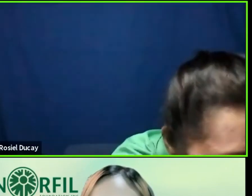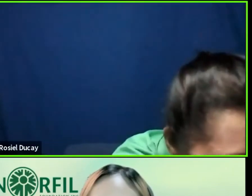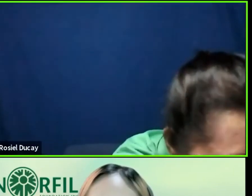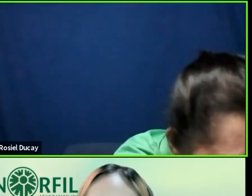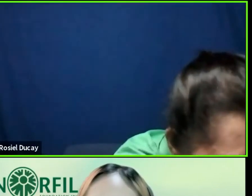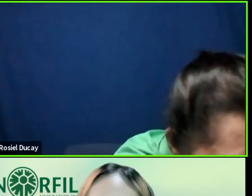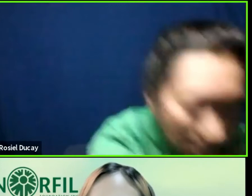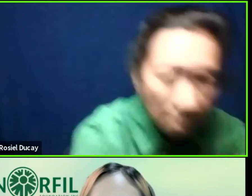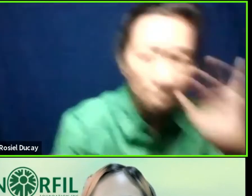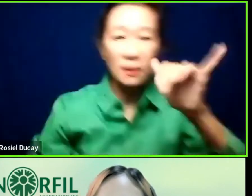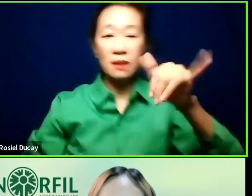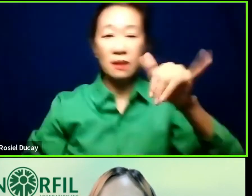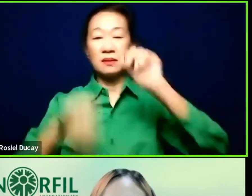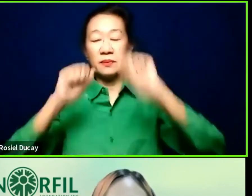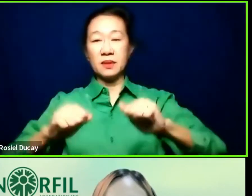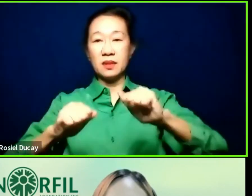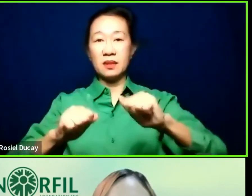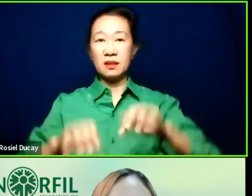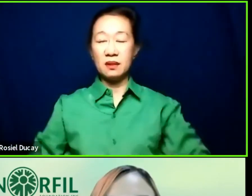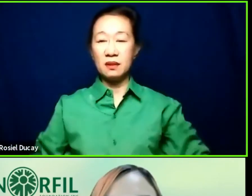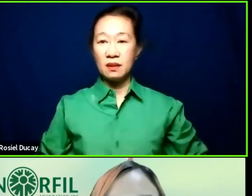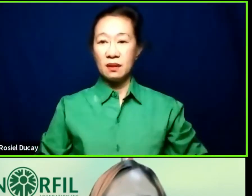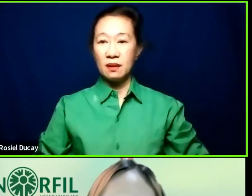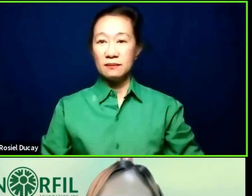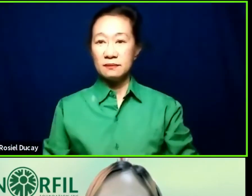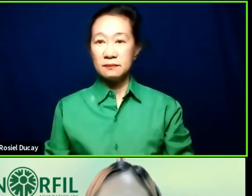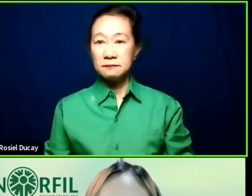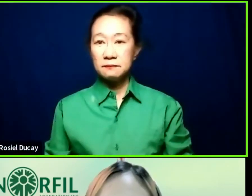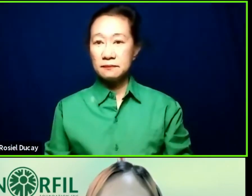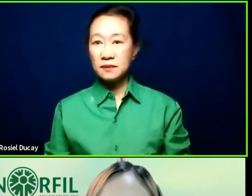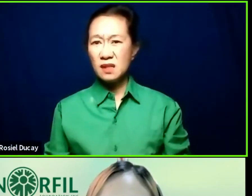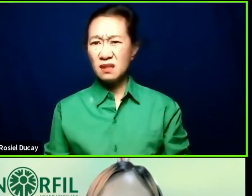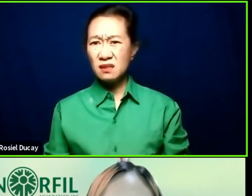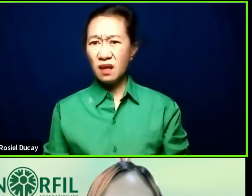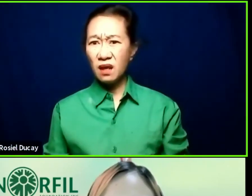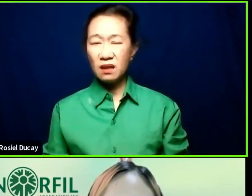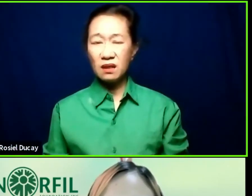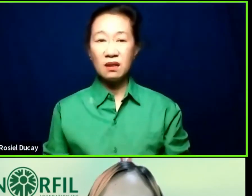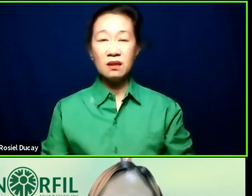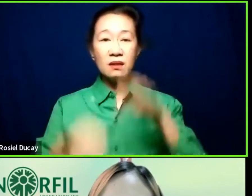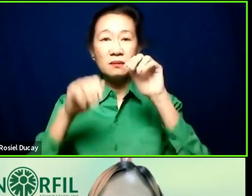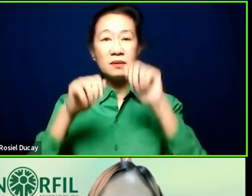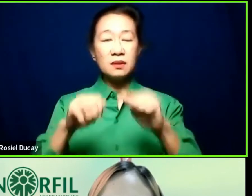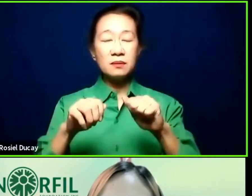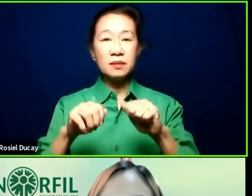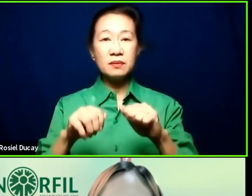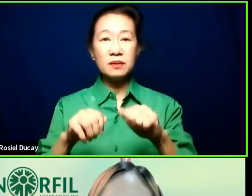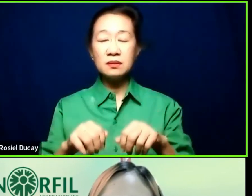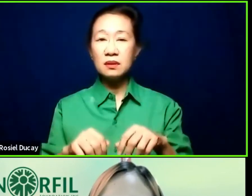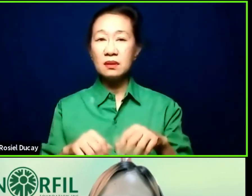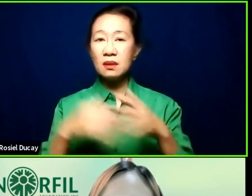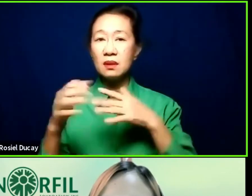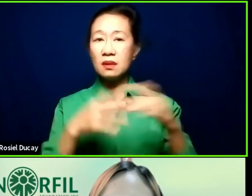Yes, I think po possible po, no, hindi naman po major consideration yung age as long as